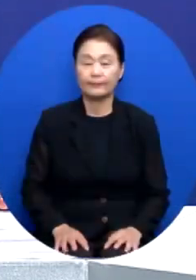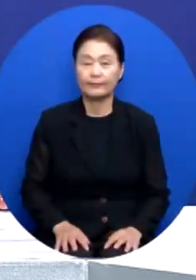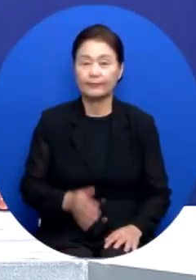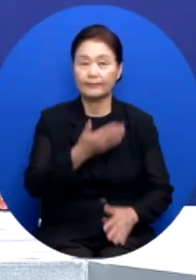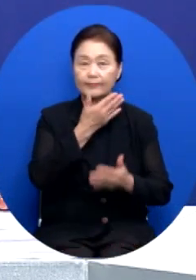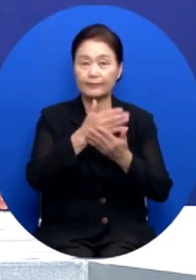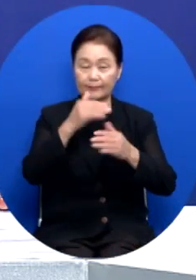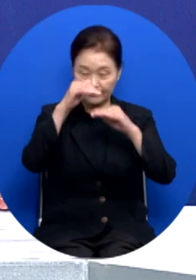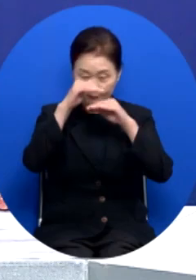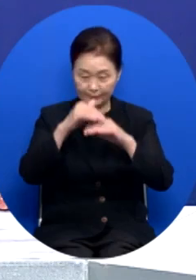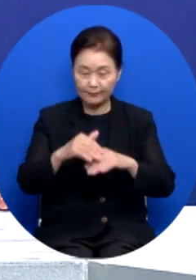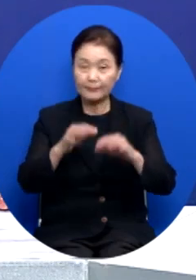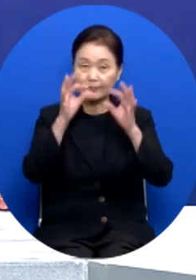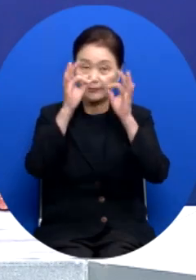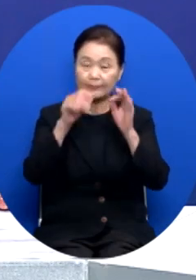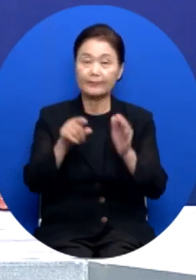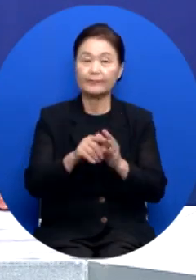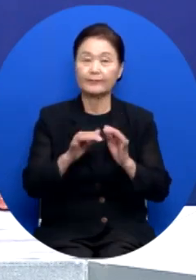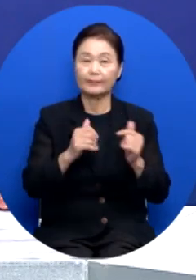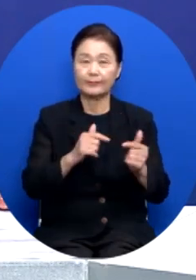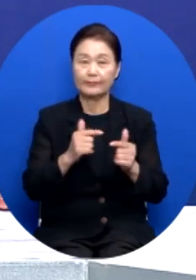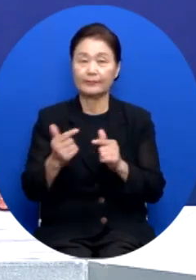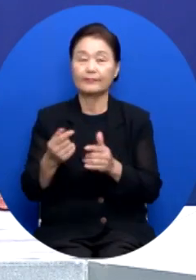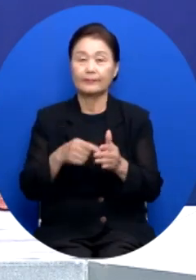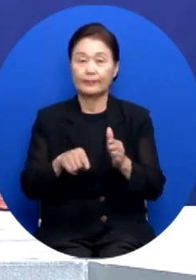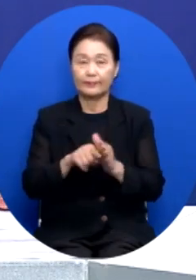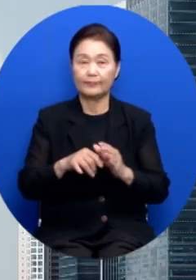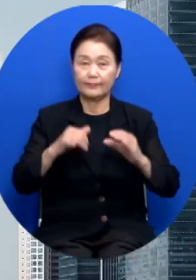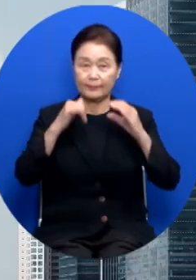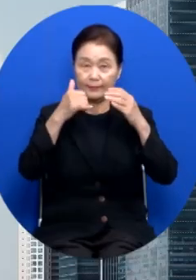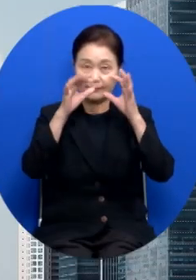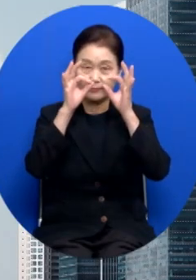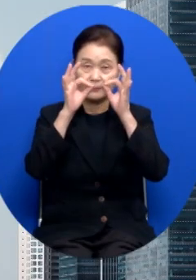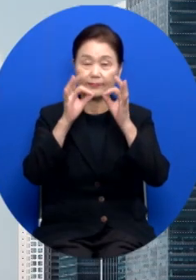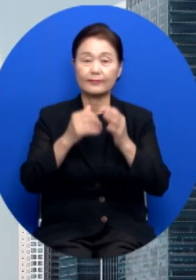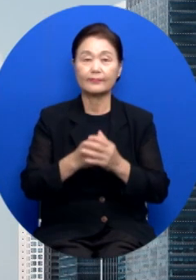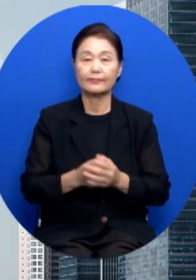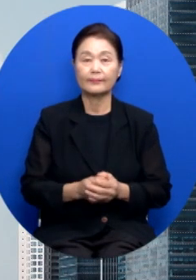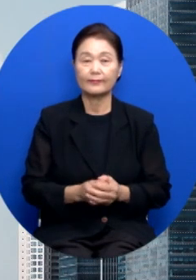주요 이슈를 살펴보는 소셜브리핑, 크리스천을 위한 세상복입니다.